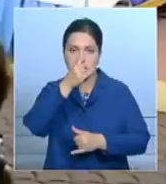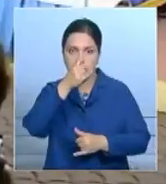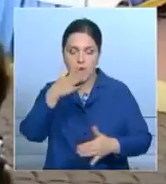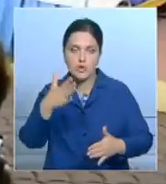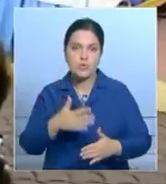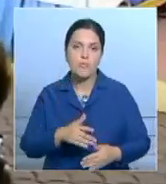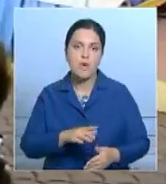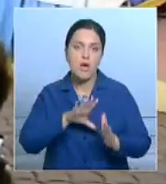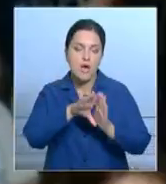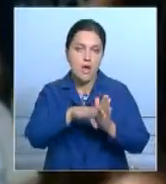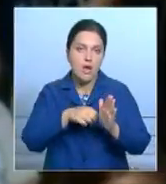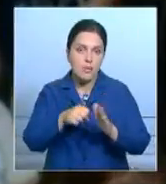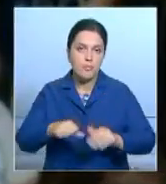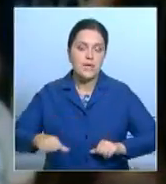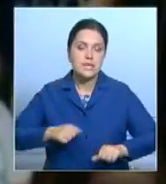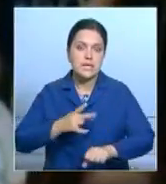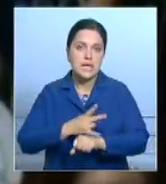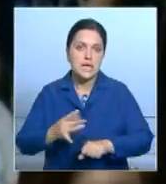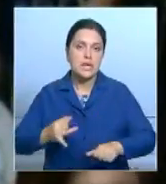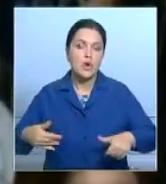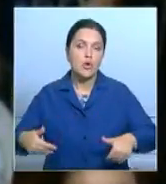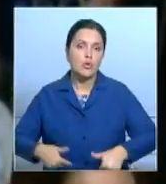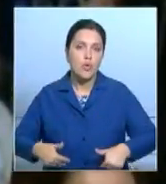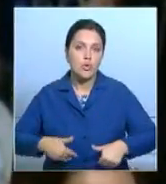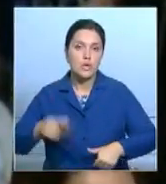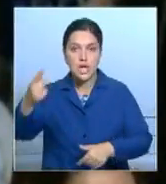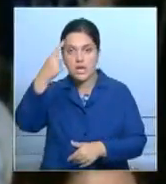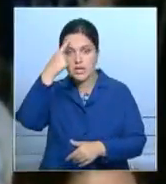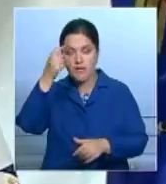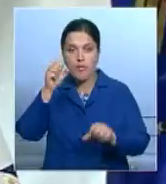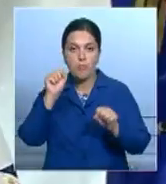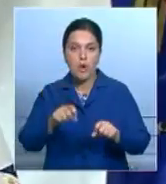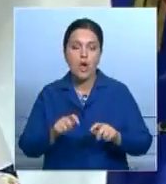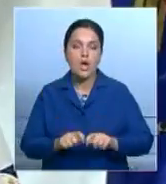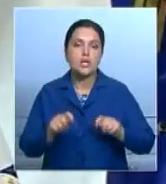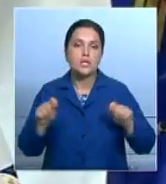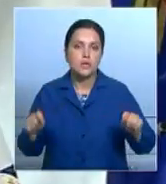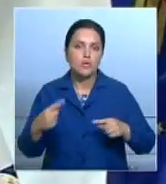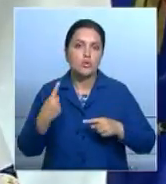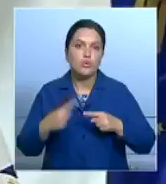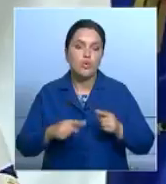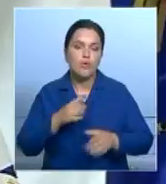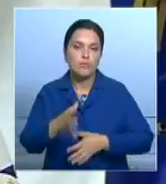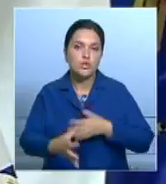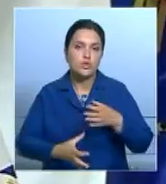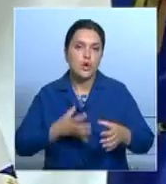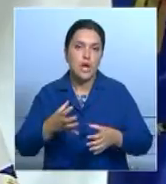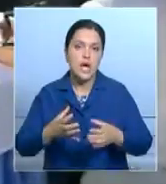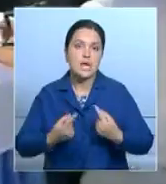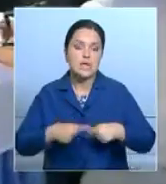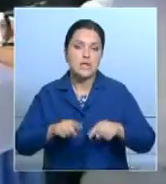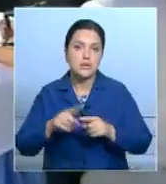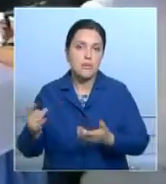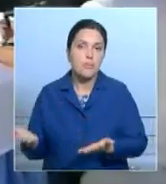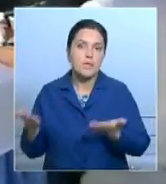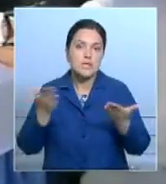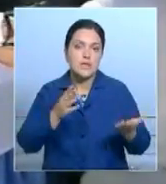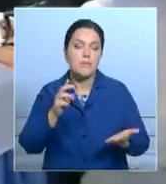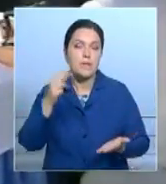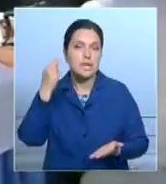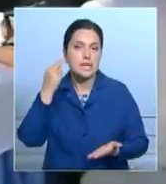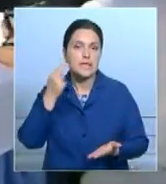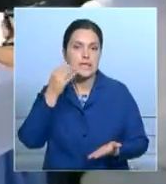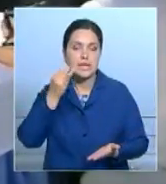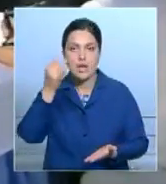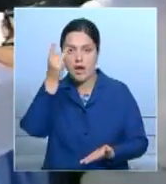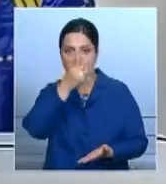с терроризмом и голодом. Кроме того, филиппинский лидер заявил о возможности создания альтернативной международной организации, куда бы он пригласил